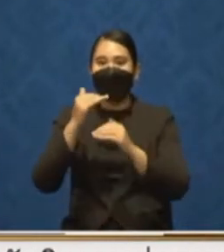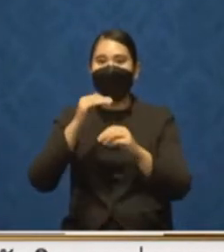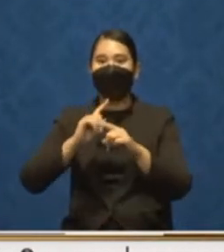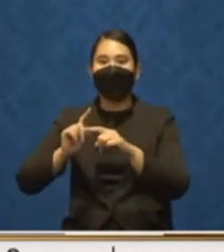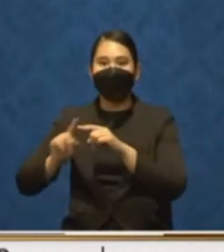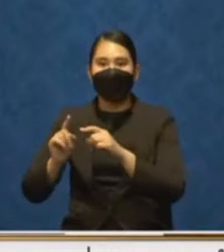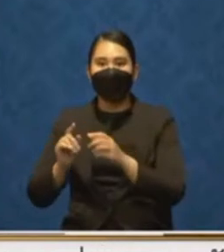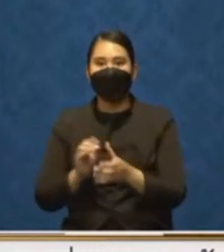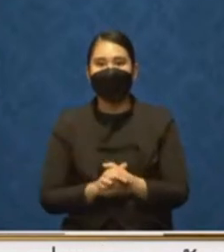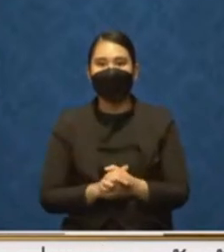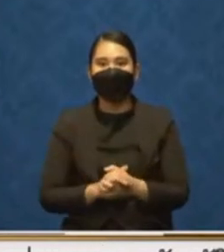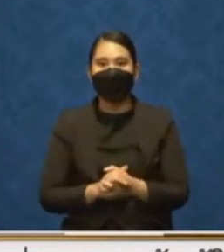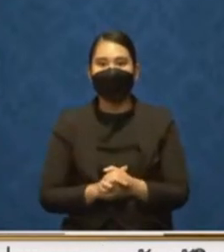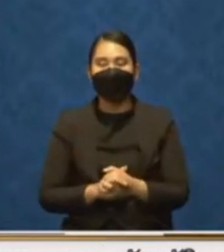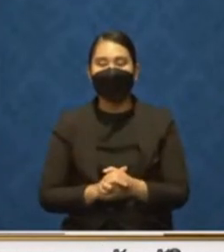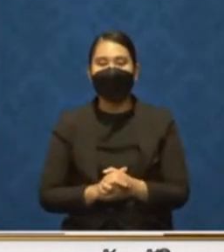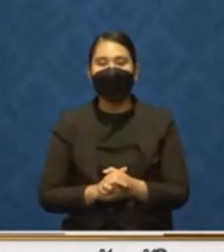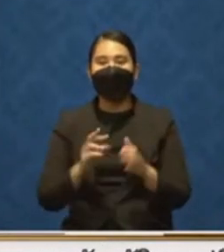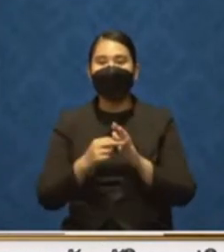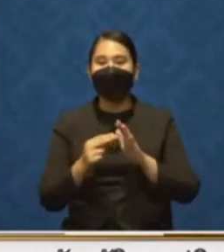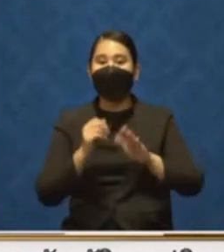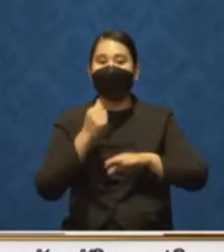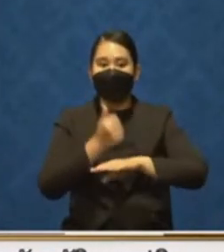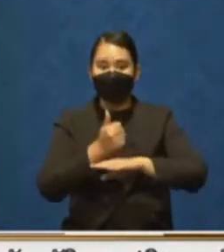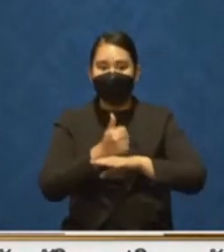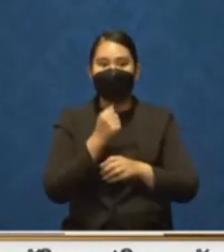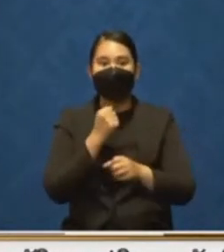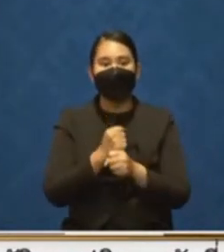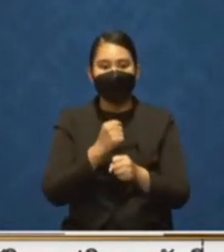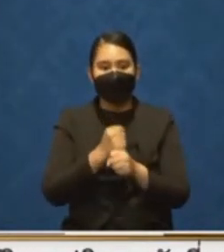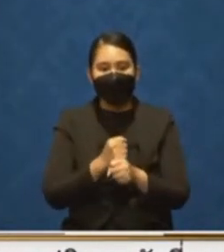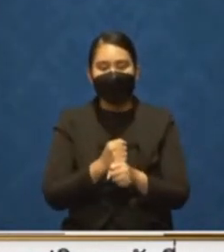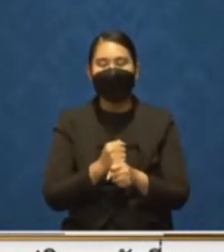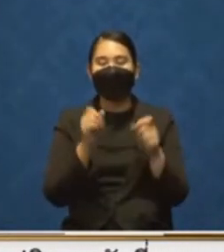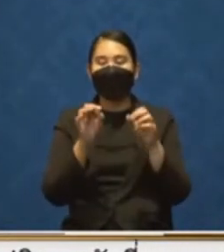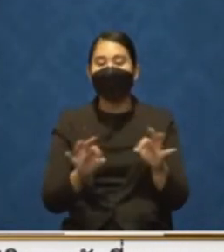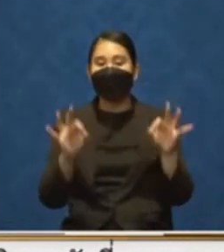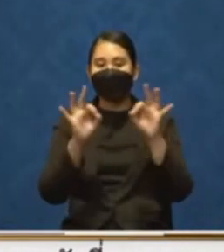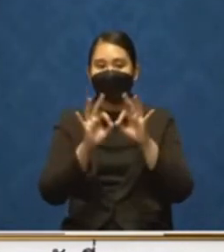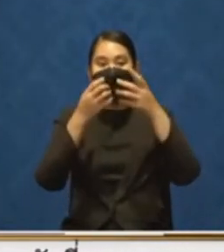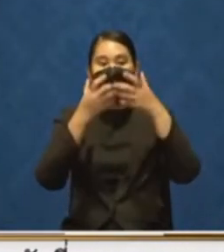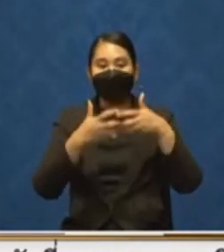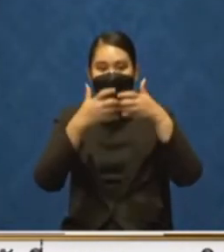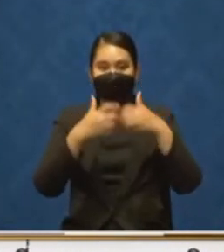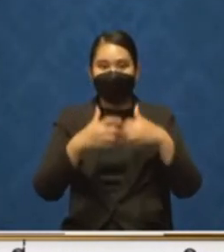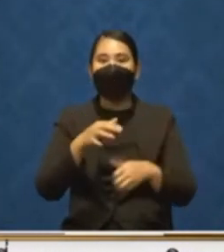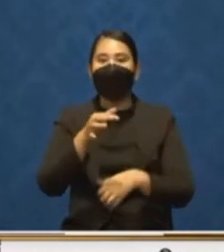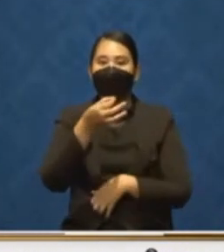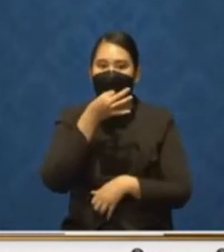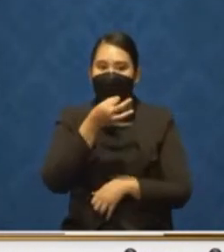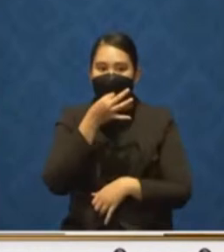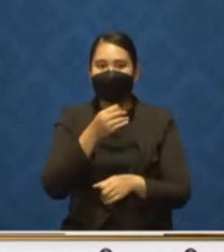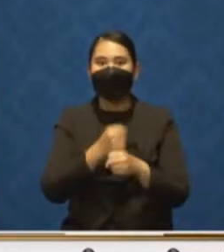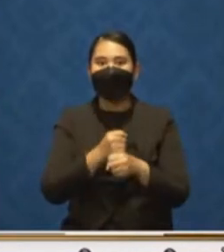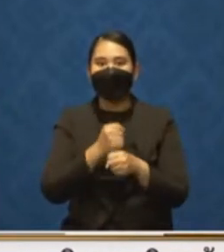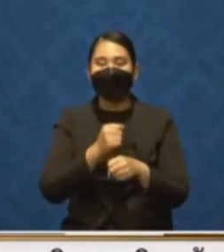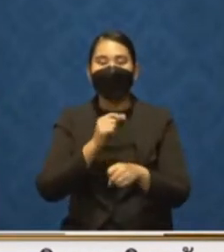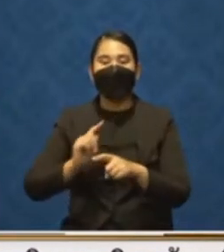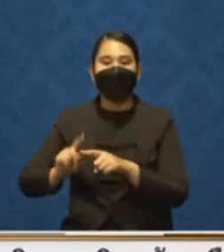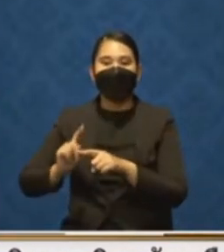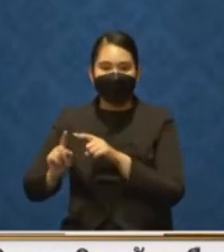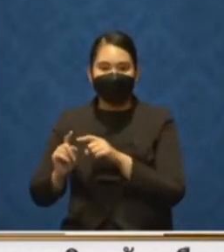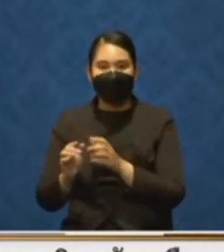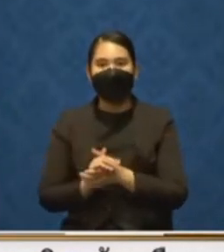ให้คนไทยนั้นเป็นหัวหน้างานนะครับผมนั้นต้องเร่งผลิตการศึกษาเรื่องของการชีวอันต่างให้มากยิ่งขึ้นการอบรม